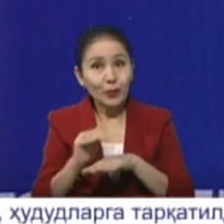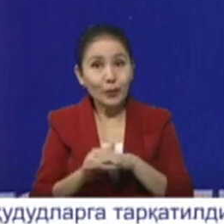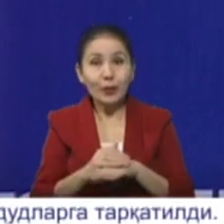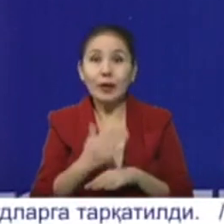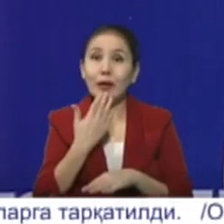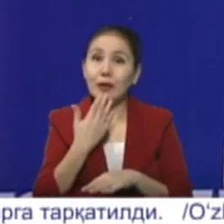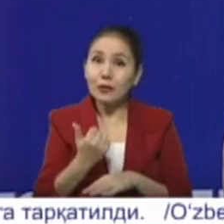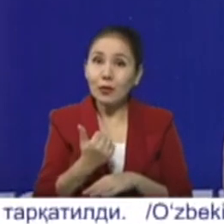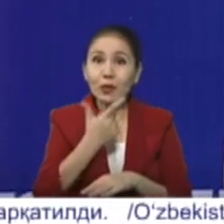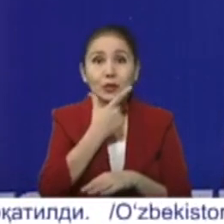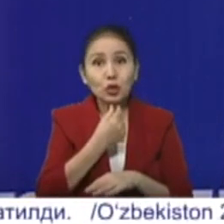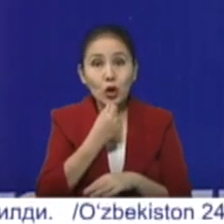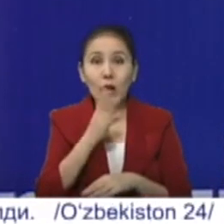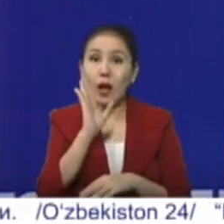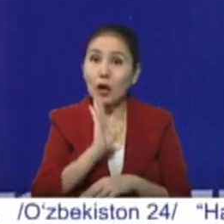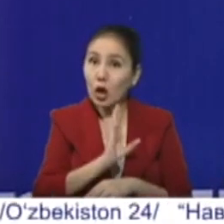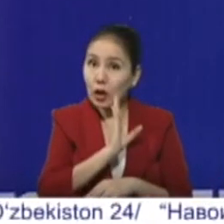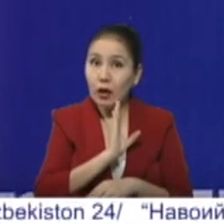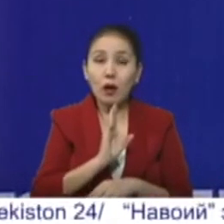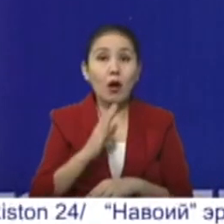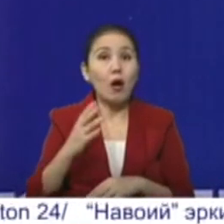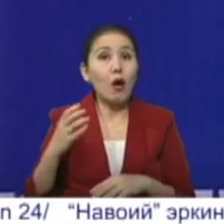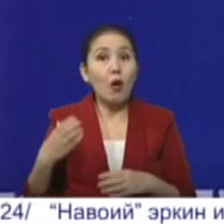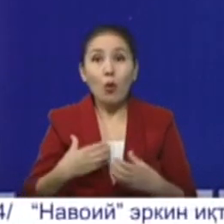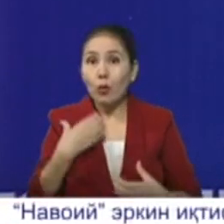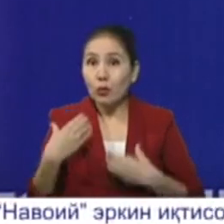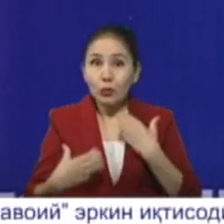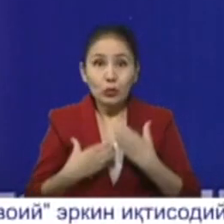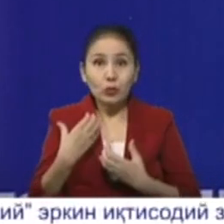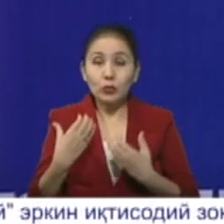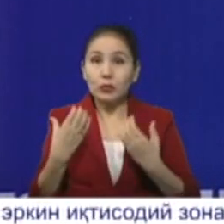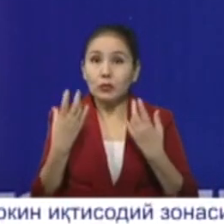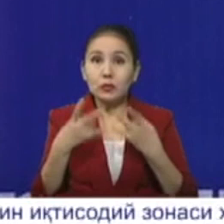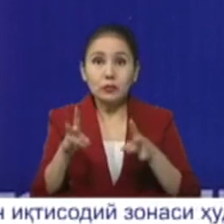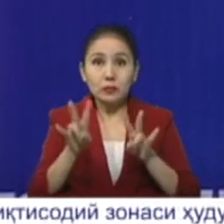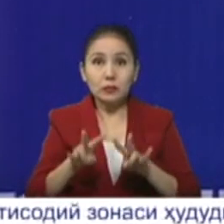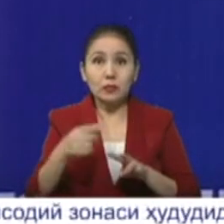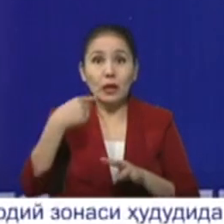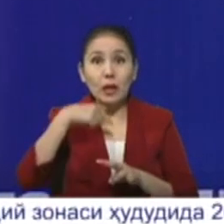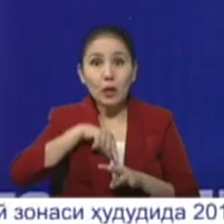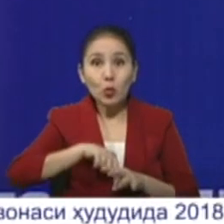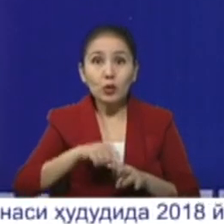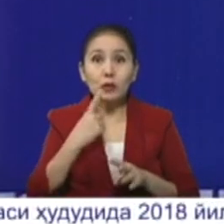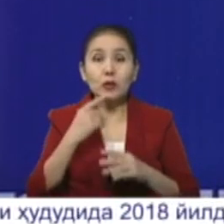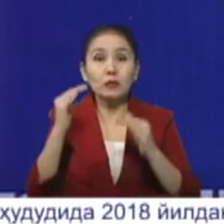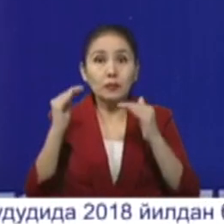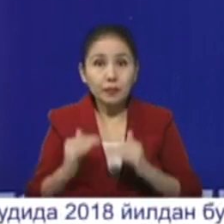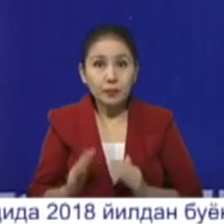latofatli, chiroyli ayollar qo'rquv immun tizimini ikki baravariga pastga tushirib yuboradi. Shuning